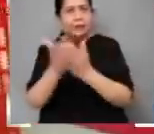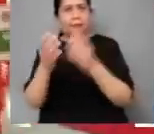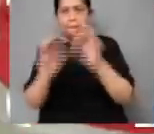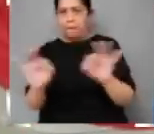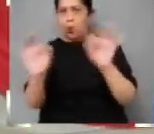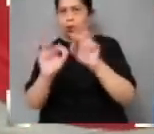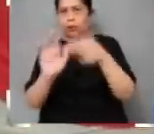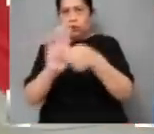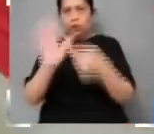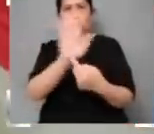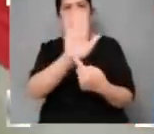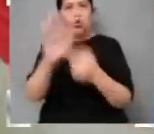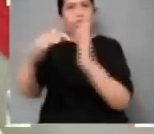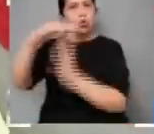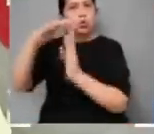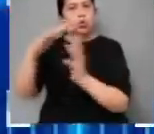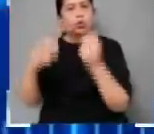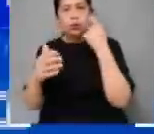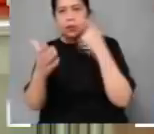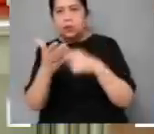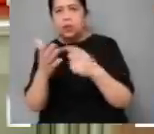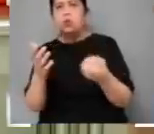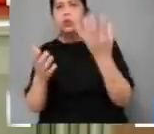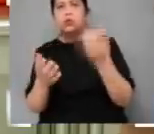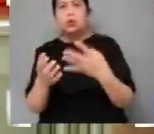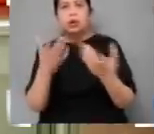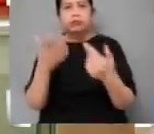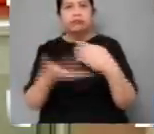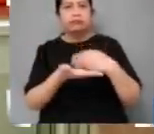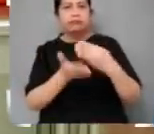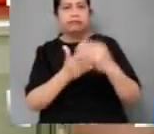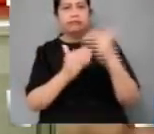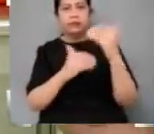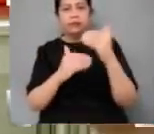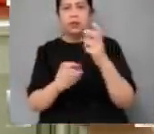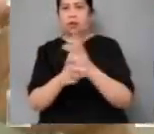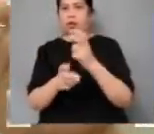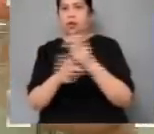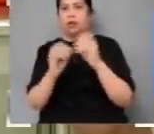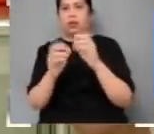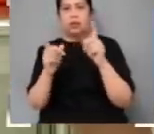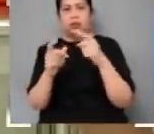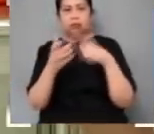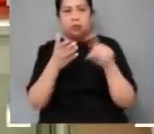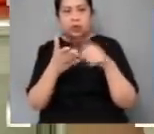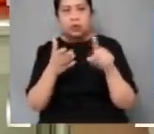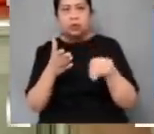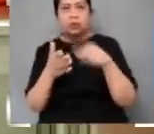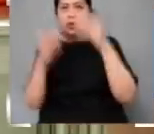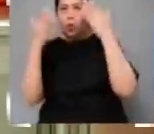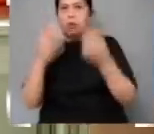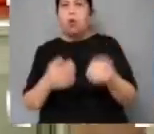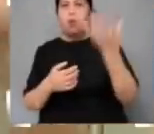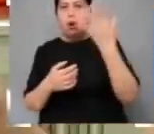sa mga customer tulad ni Bell na may limitadong budget. Mahirap din kasi pag bibili ka ng items na hindi mo rin alam yung price. Although, masasabi